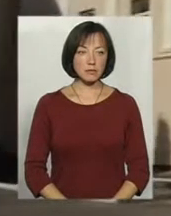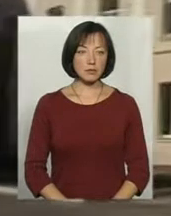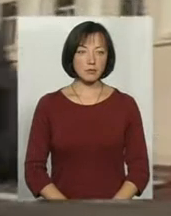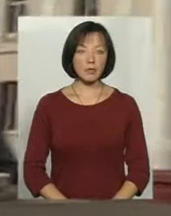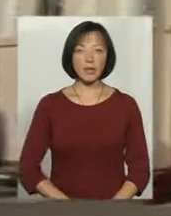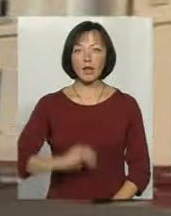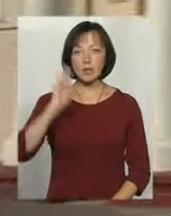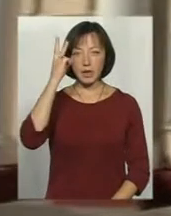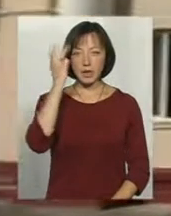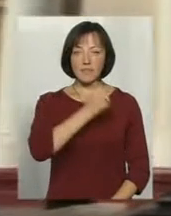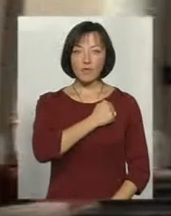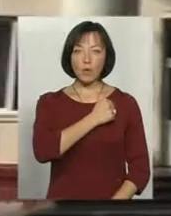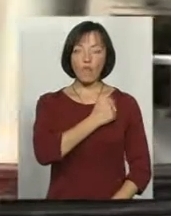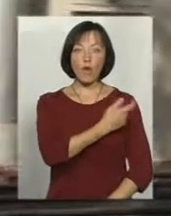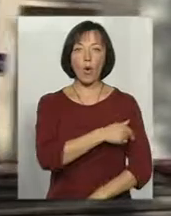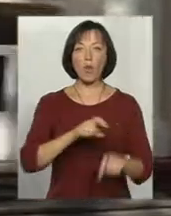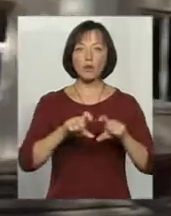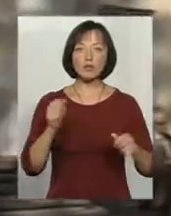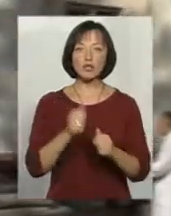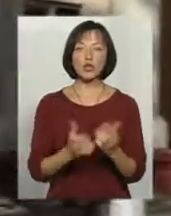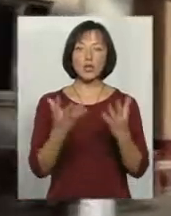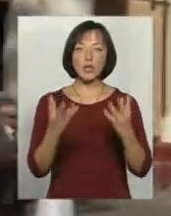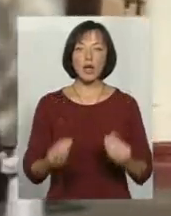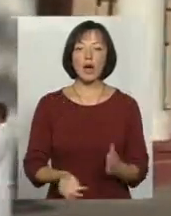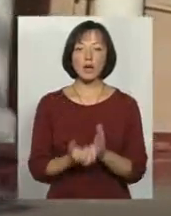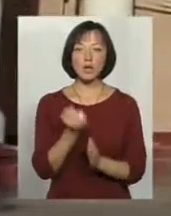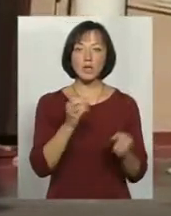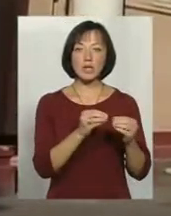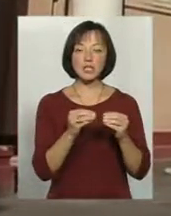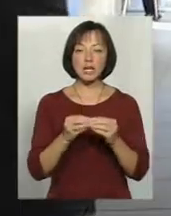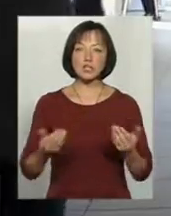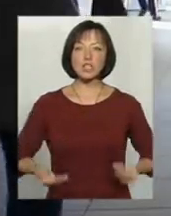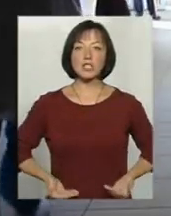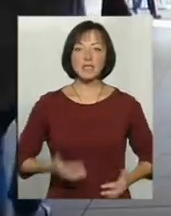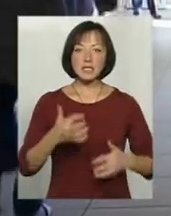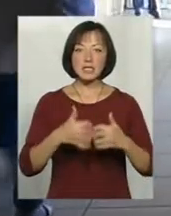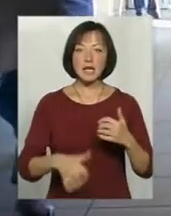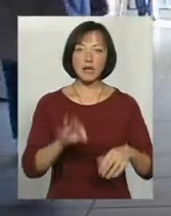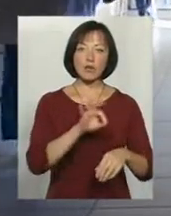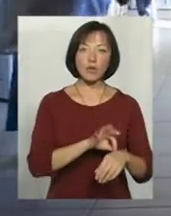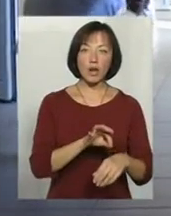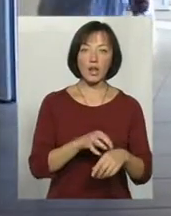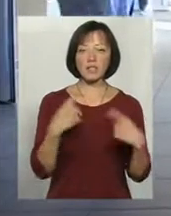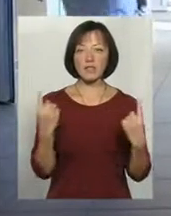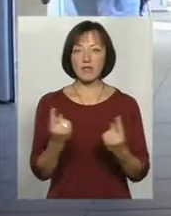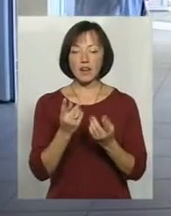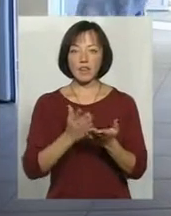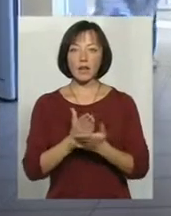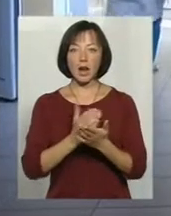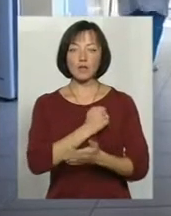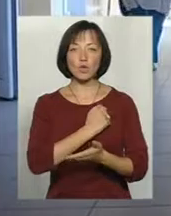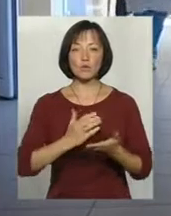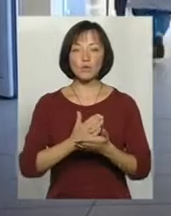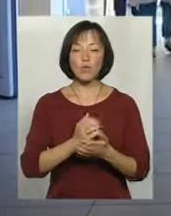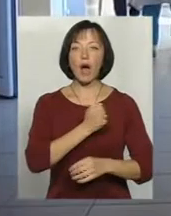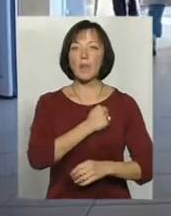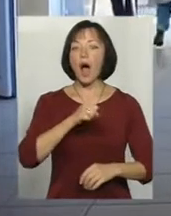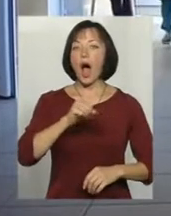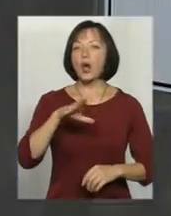Хмельницький військовий госпіталь. Щодня тут рятують десятки життів. Серед пацієнтів і цивільні, і ветерани військової служби, і бійці